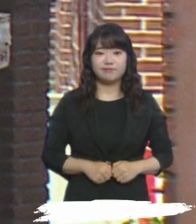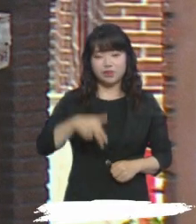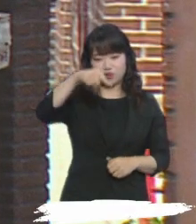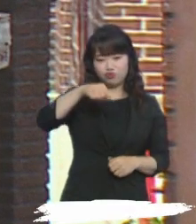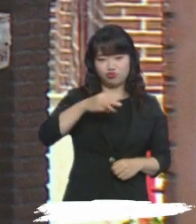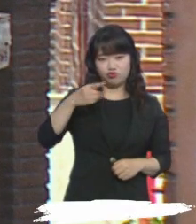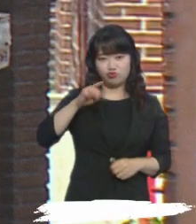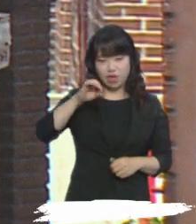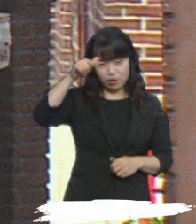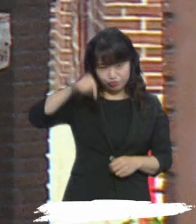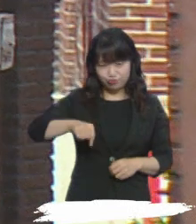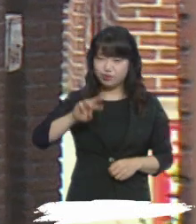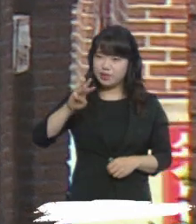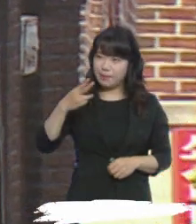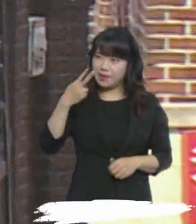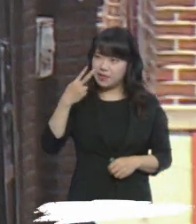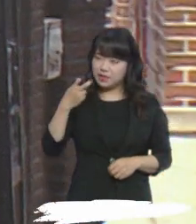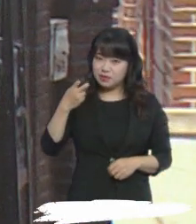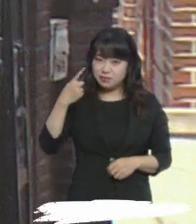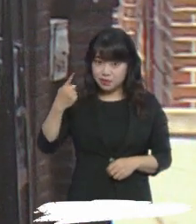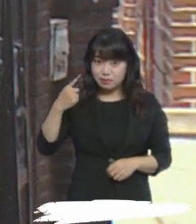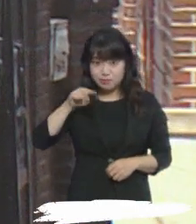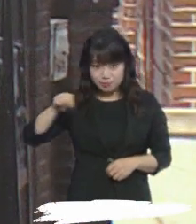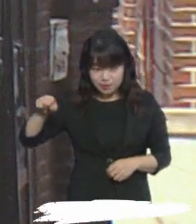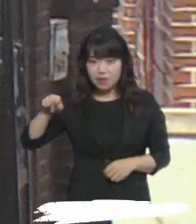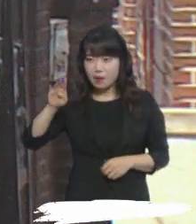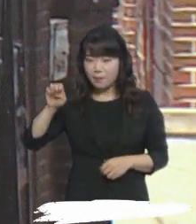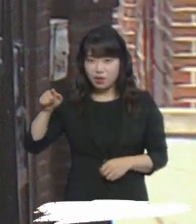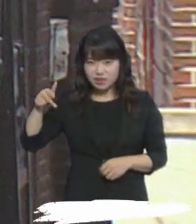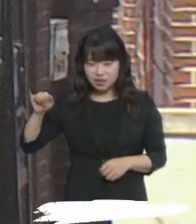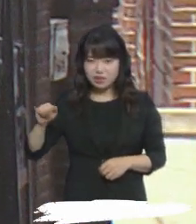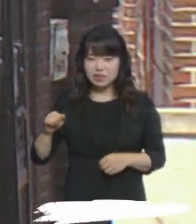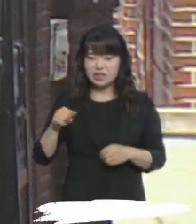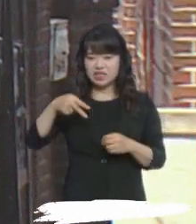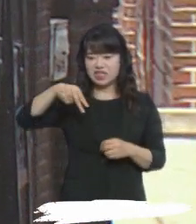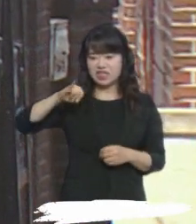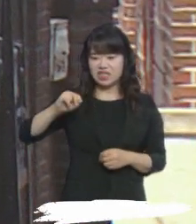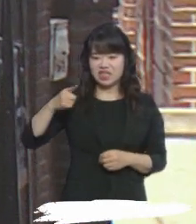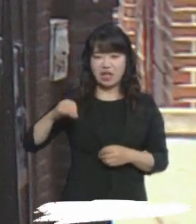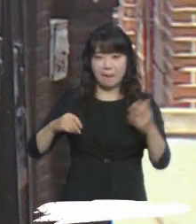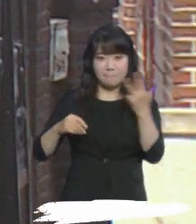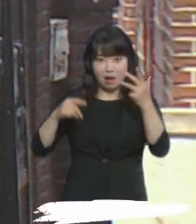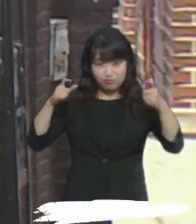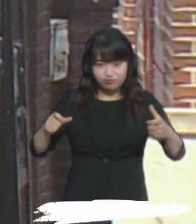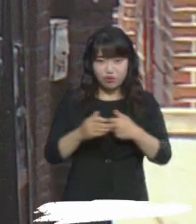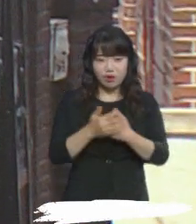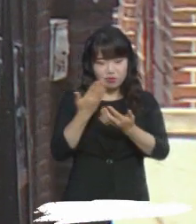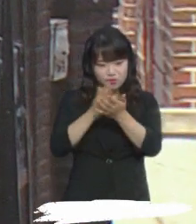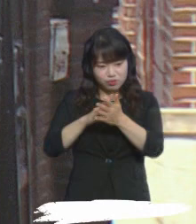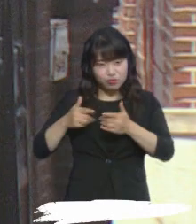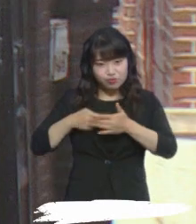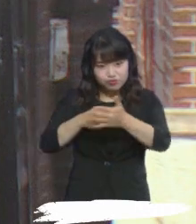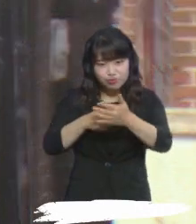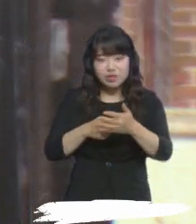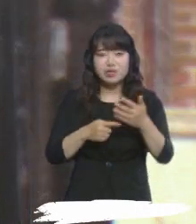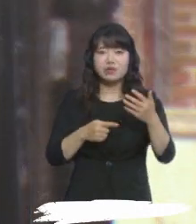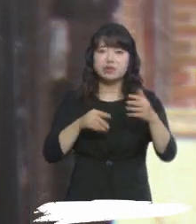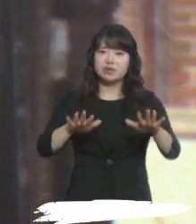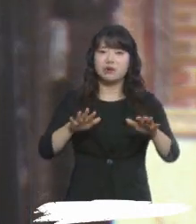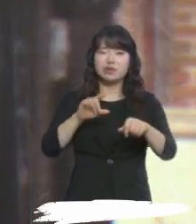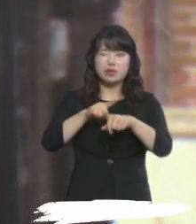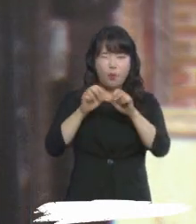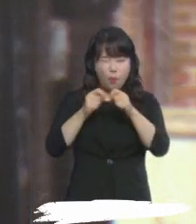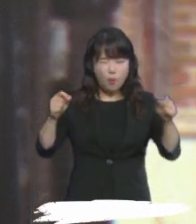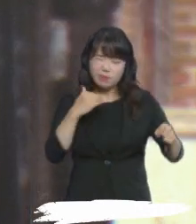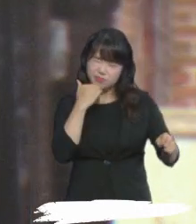중랑구 신당동 321번지 일대 이른바 신당 8구역이 정비사업 지정 17년 만에 재개발 관리 처분